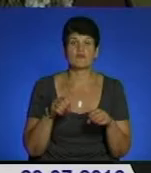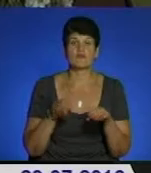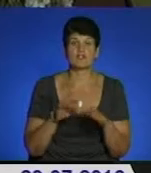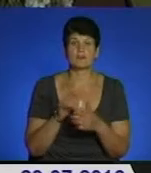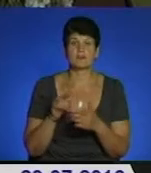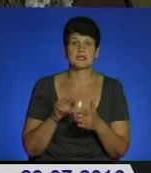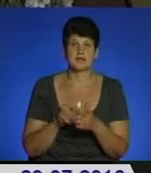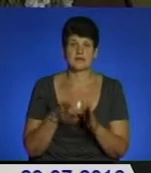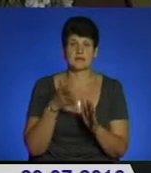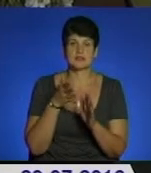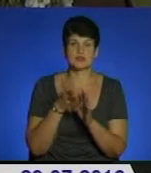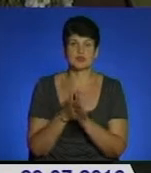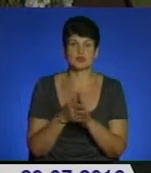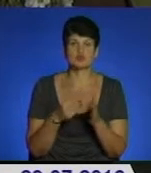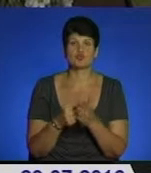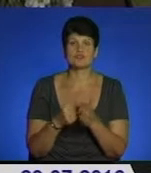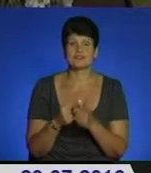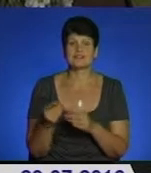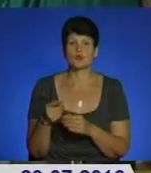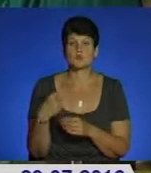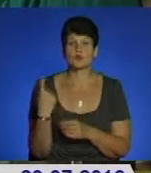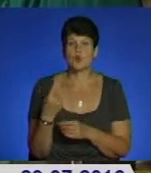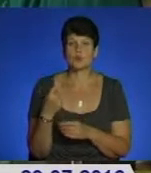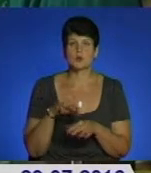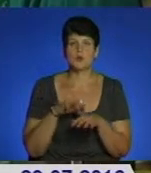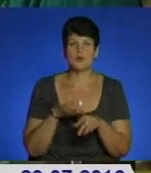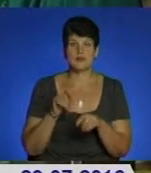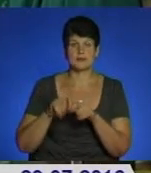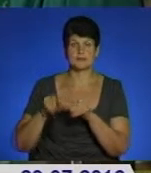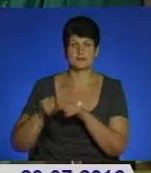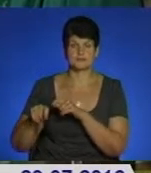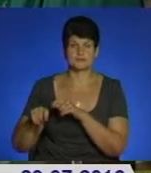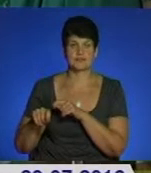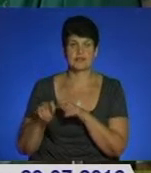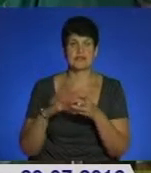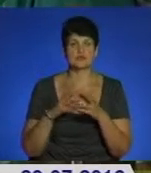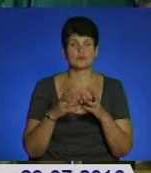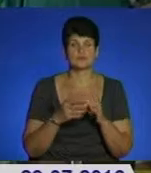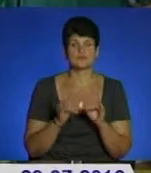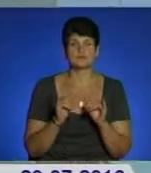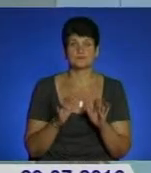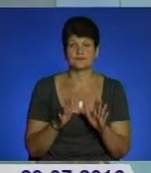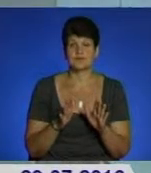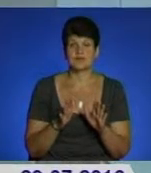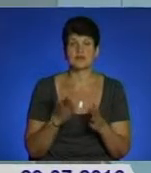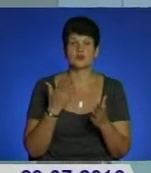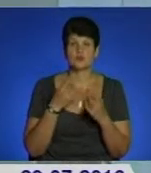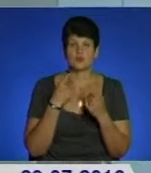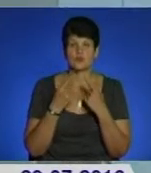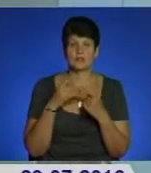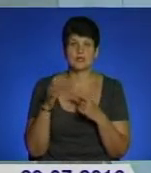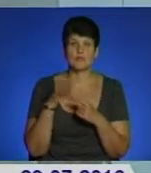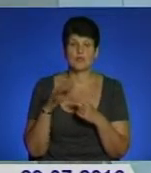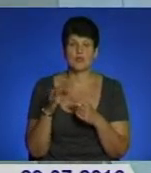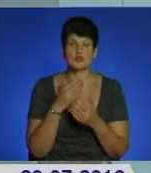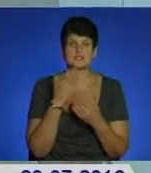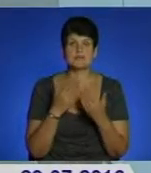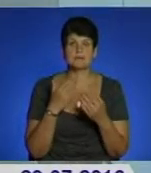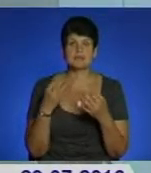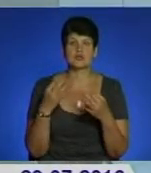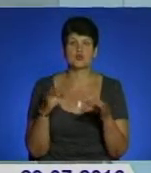питання відкритості бюджетів, у Тернопільській області провели моніторинг. Результати невтішні. Якщо говорити про запити на доступ